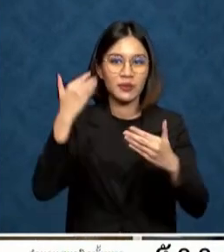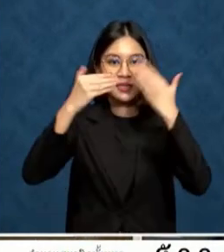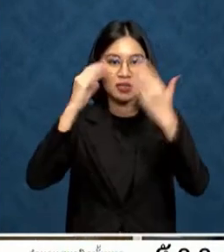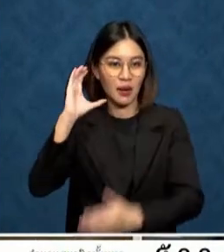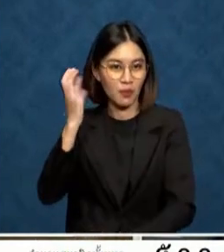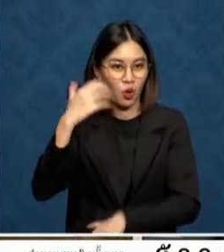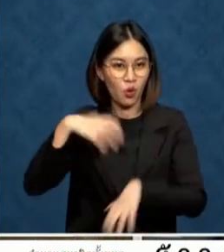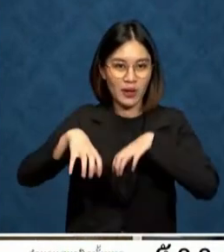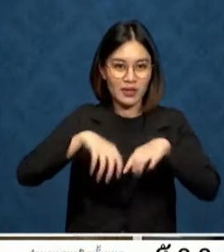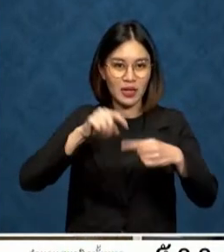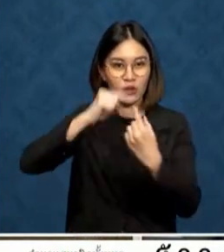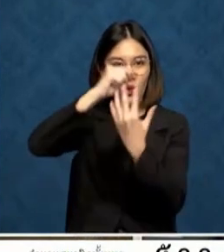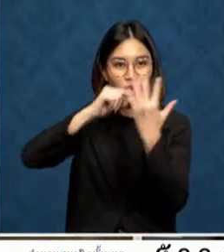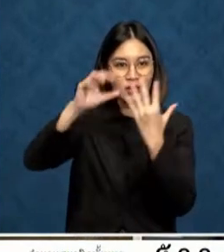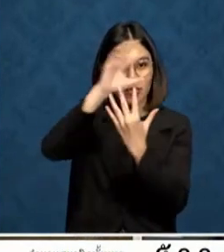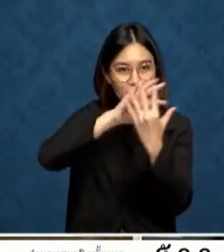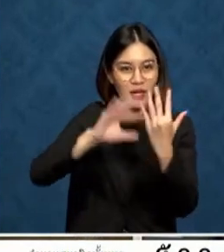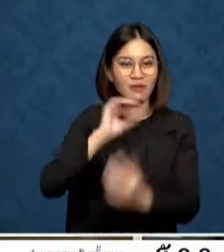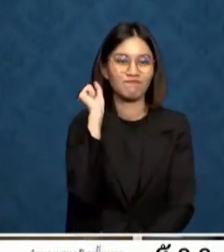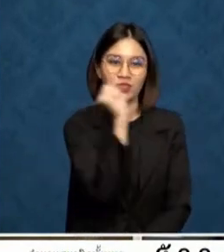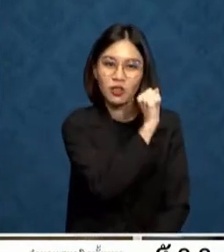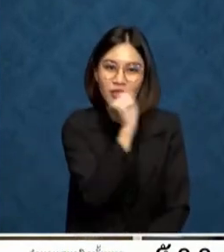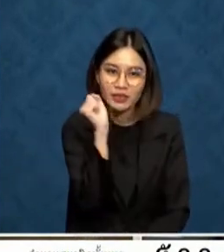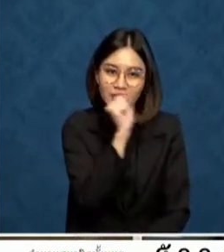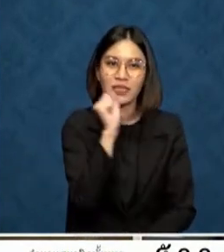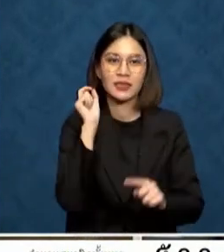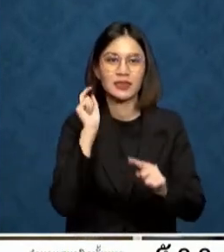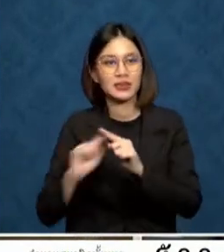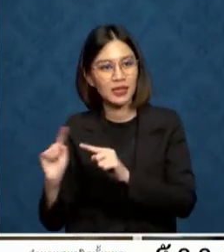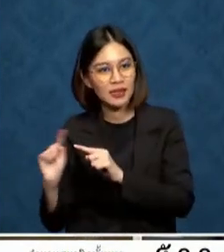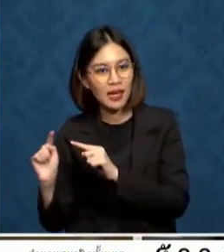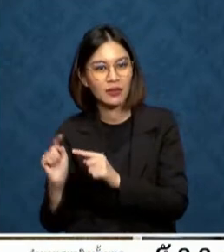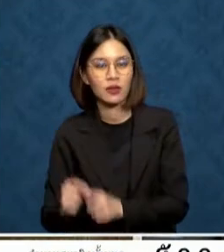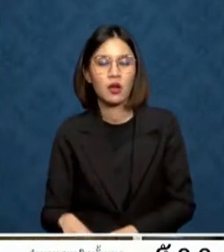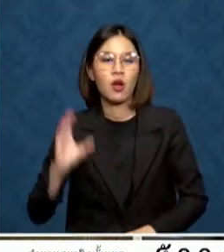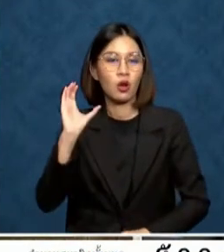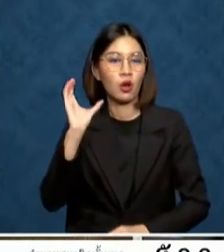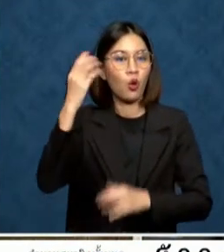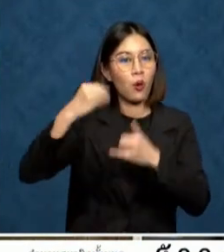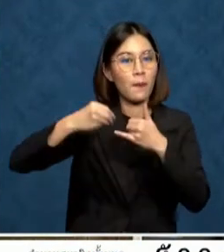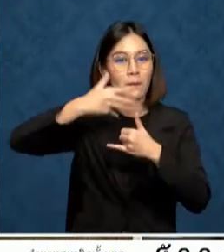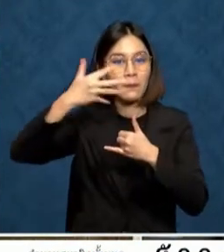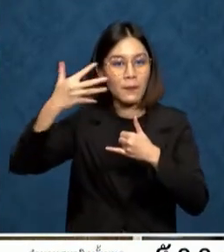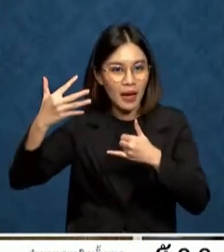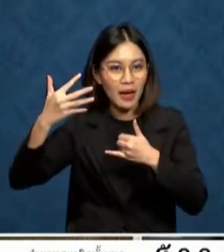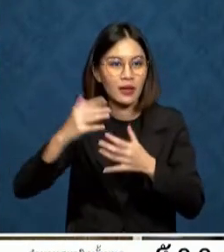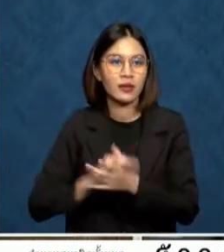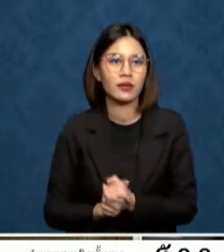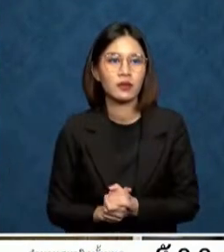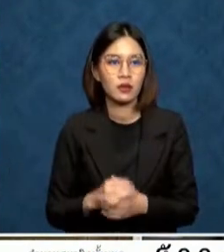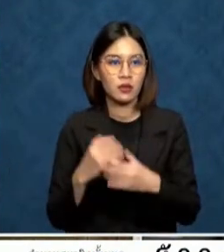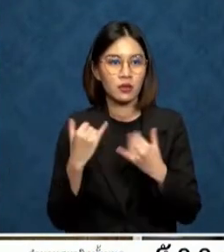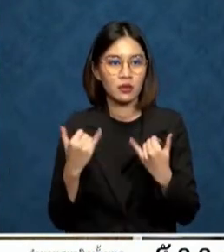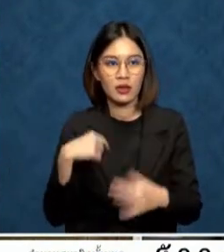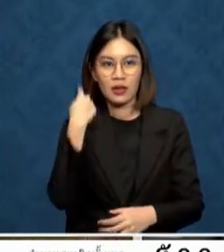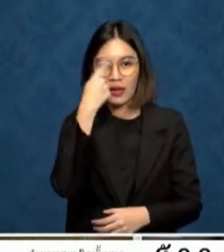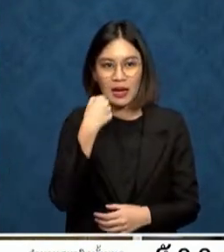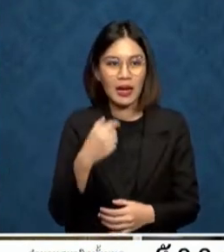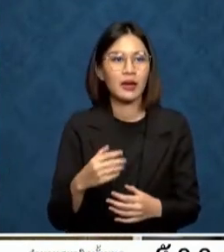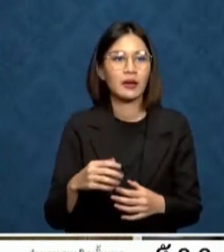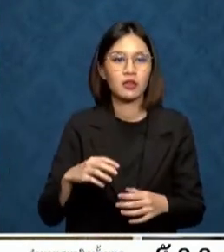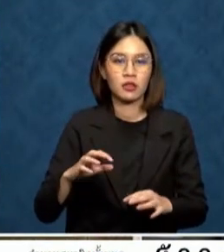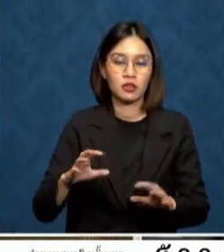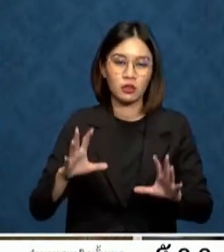ในไทย tomorrow land Formula1 World primนะครับหมายเหตุนะครับยังไม่มีใครคอนเฟิร์ม